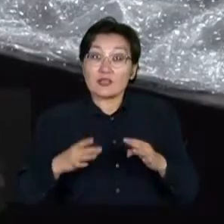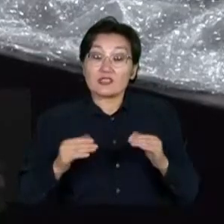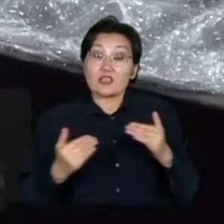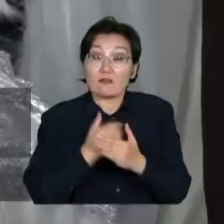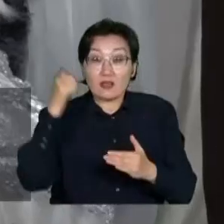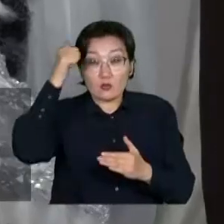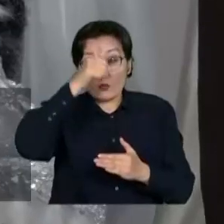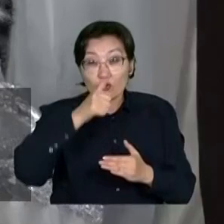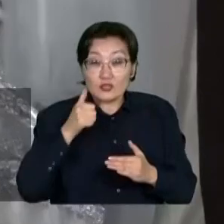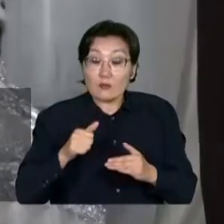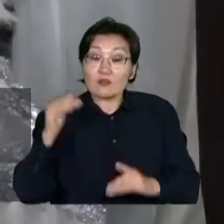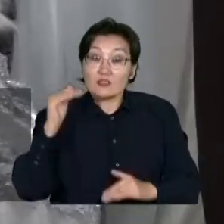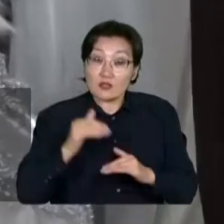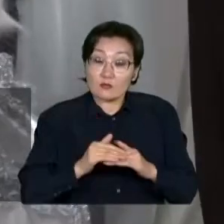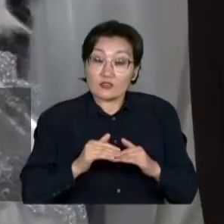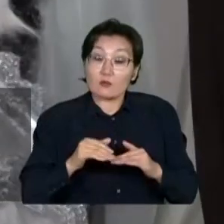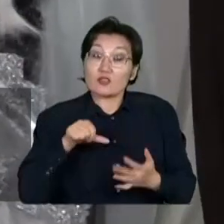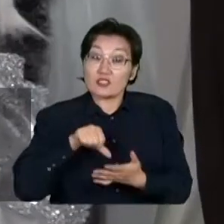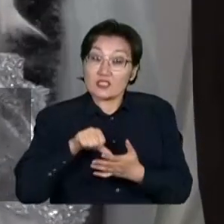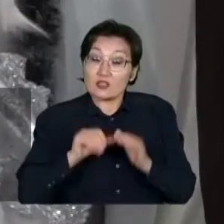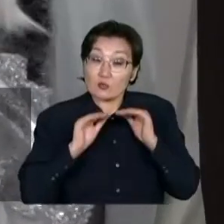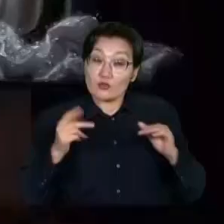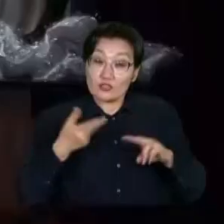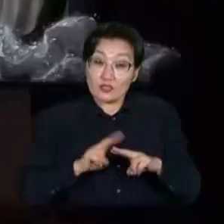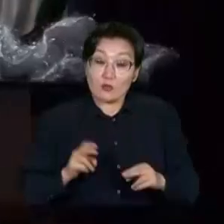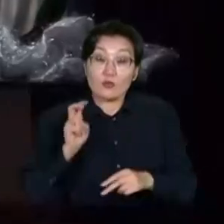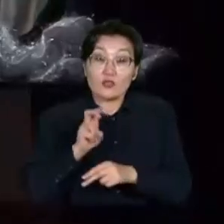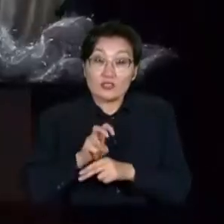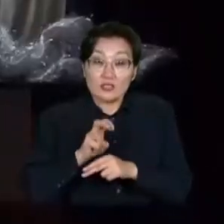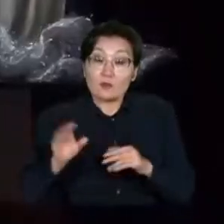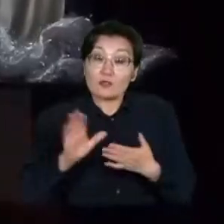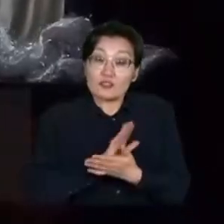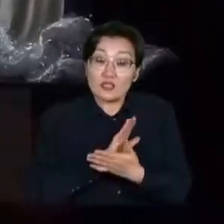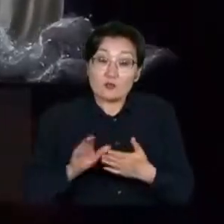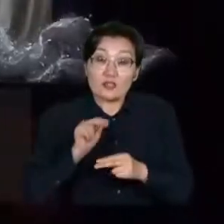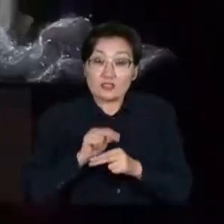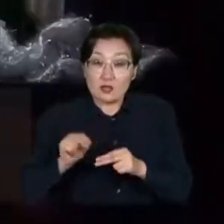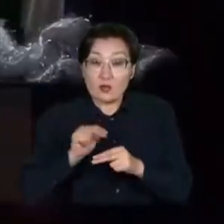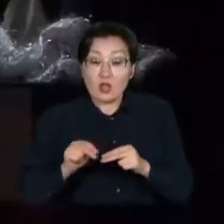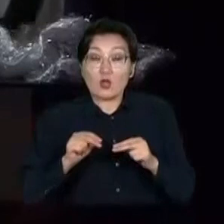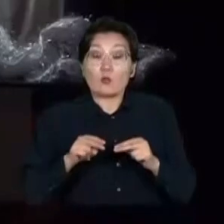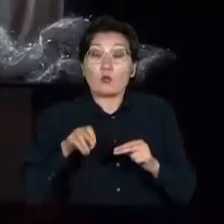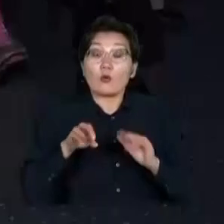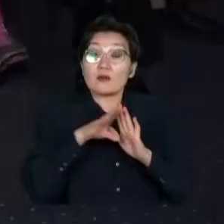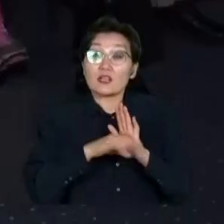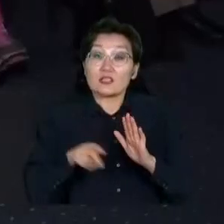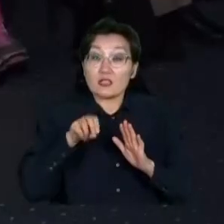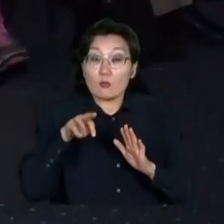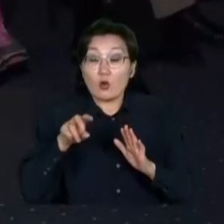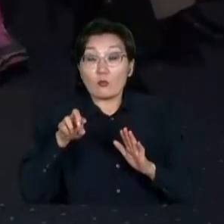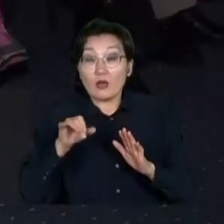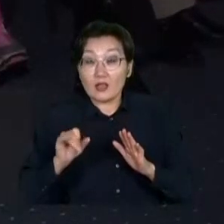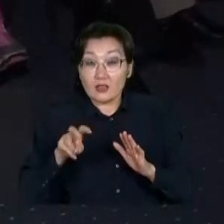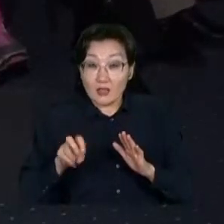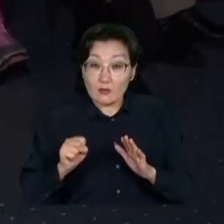жетысуском районе организовали мюзикл с участием детей которые посещают бесплатные кружки по дому бала юные артисты пели